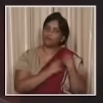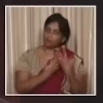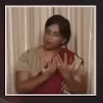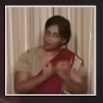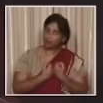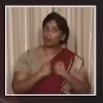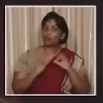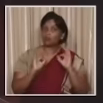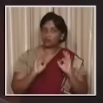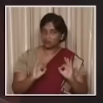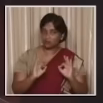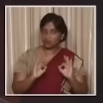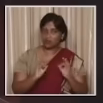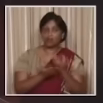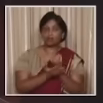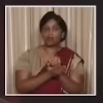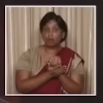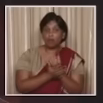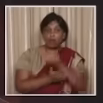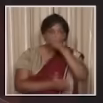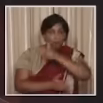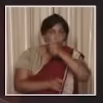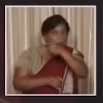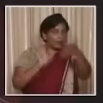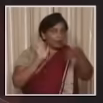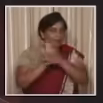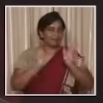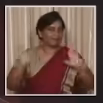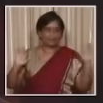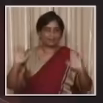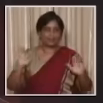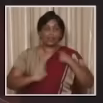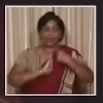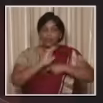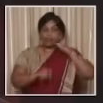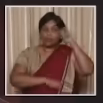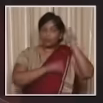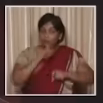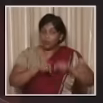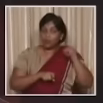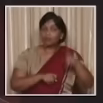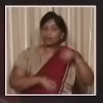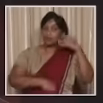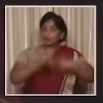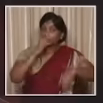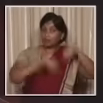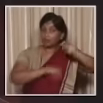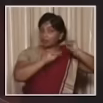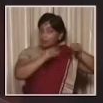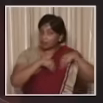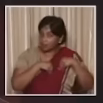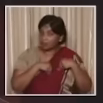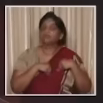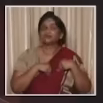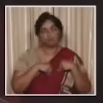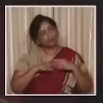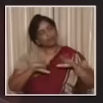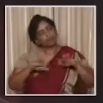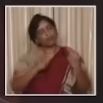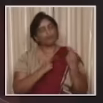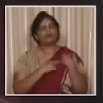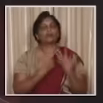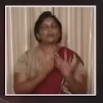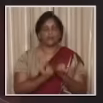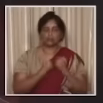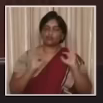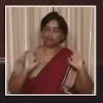බාරගන්න සූදානම් පොහොට්ටුවේ හොරරලත් එක්ක නෙවෙයි, රටේ ජනතාවගේ ජනතා ආශිර්වාදයේ මත අපි ඕන වගකීම